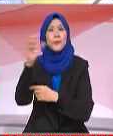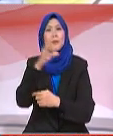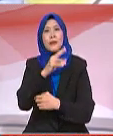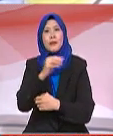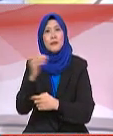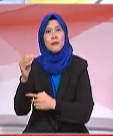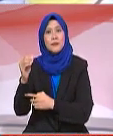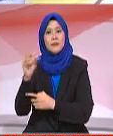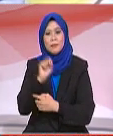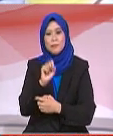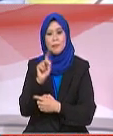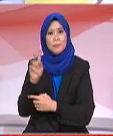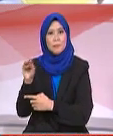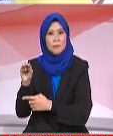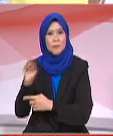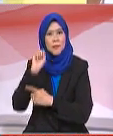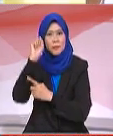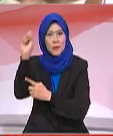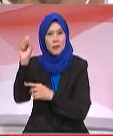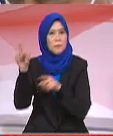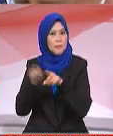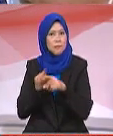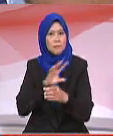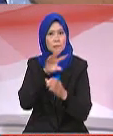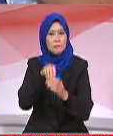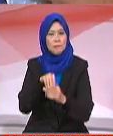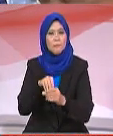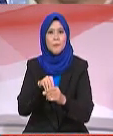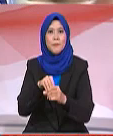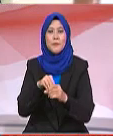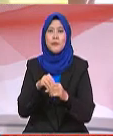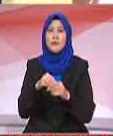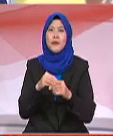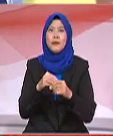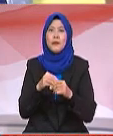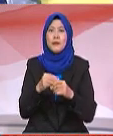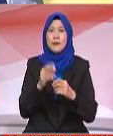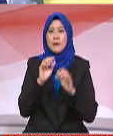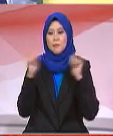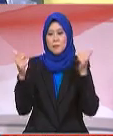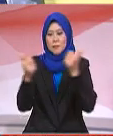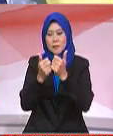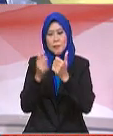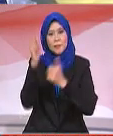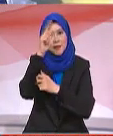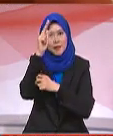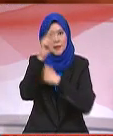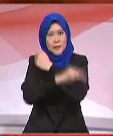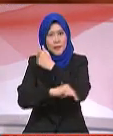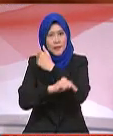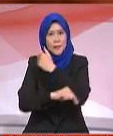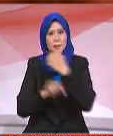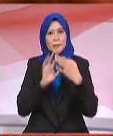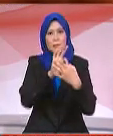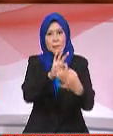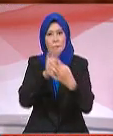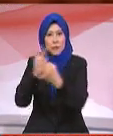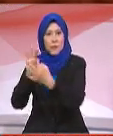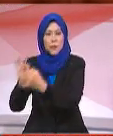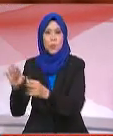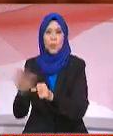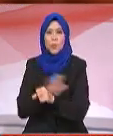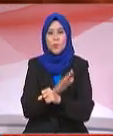juga SKN Sabah sendiri mengambil perhatian bahawa agensi kerajaan negeri juga akan berikan kerjasama sepenuhnya